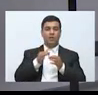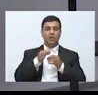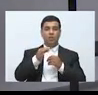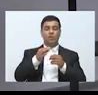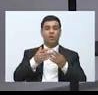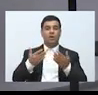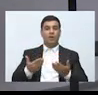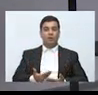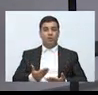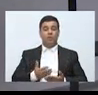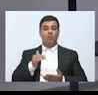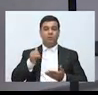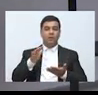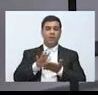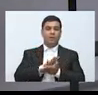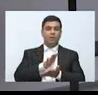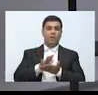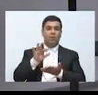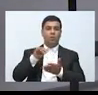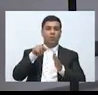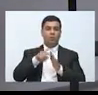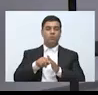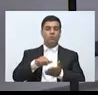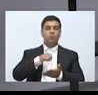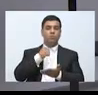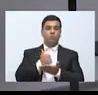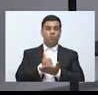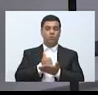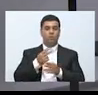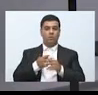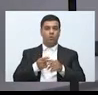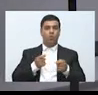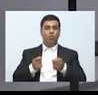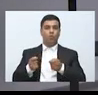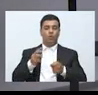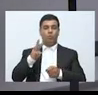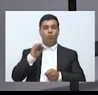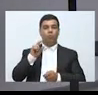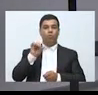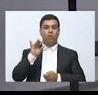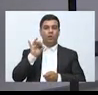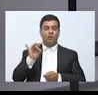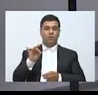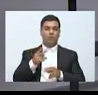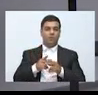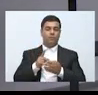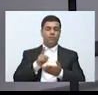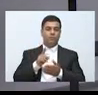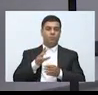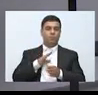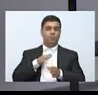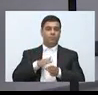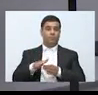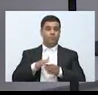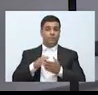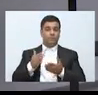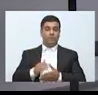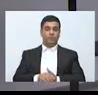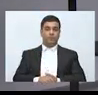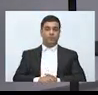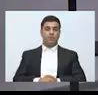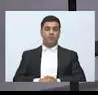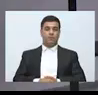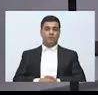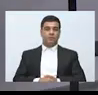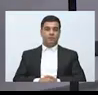va Hayot gazetalarida bosh muharrir vazifasida faoliyat yuritdi.